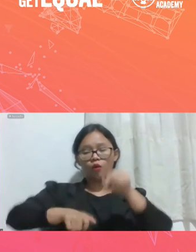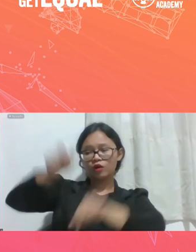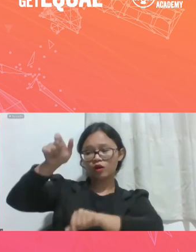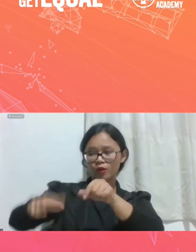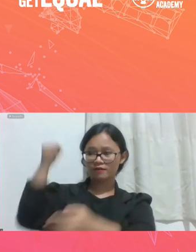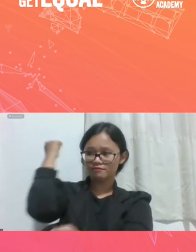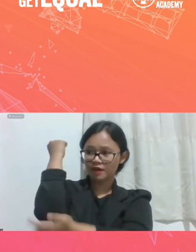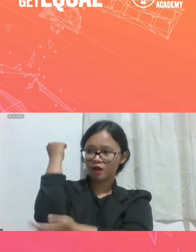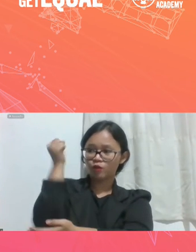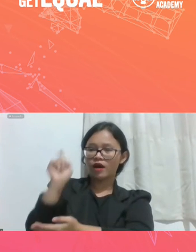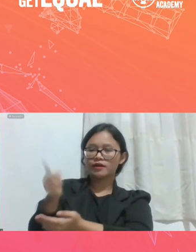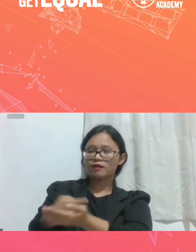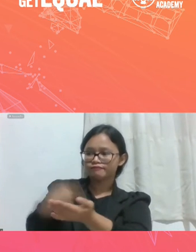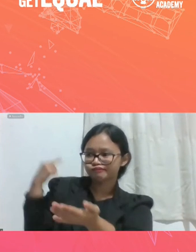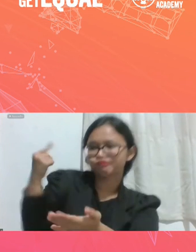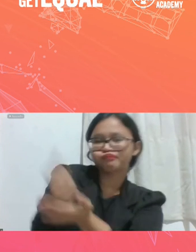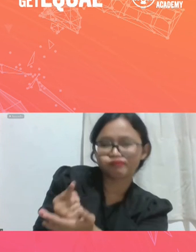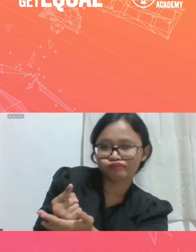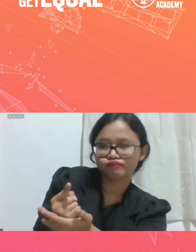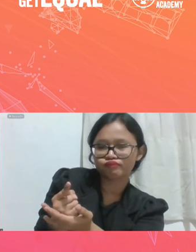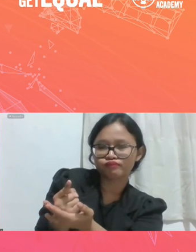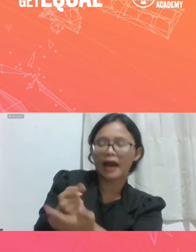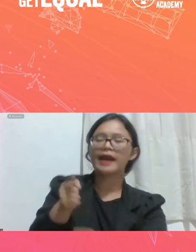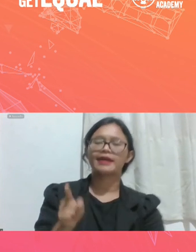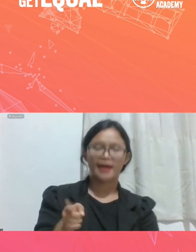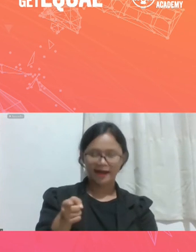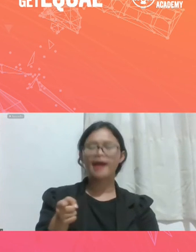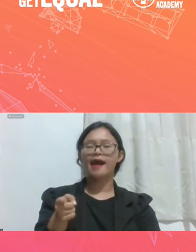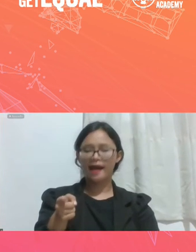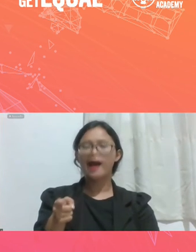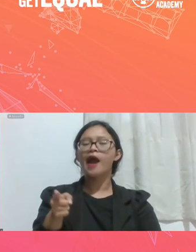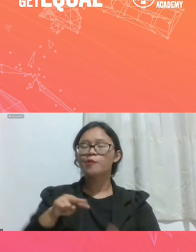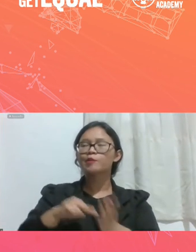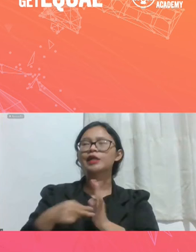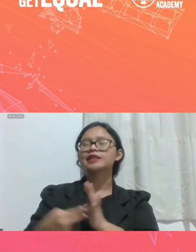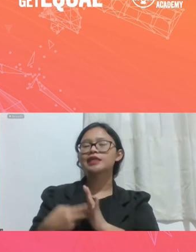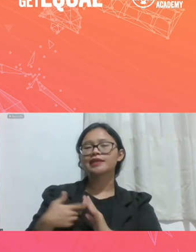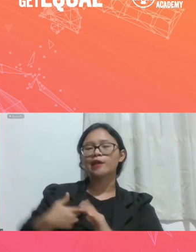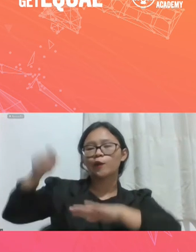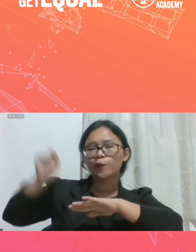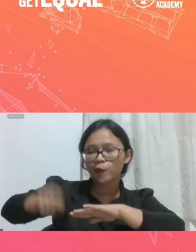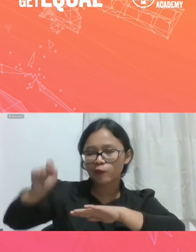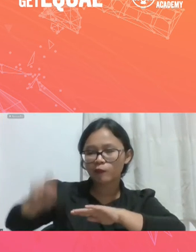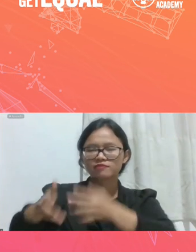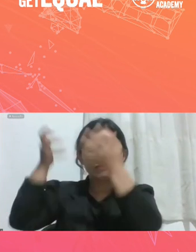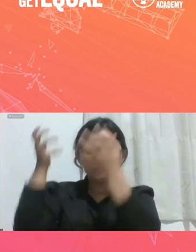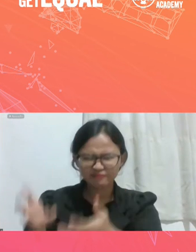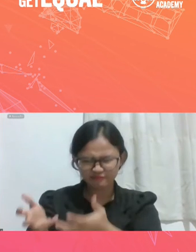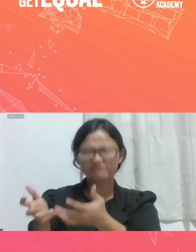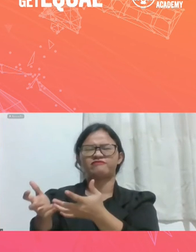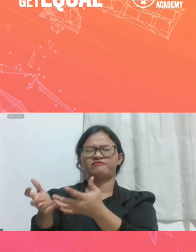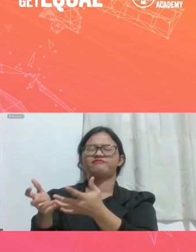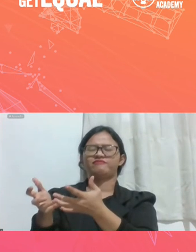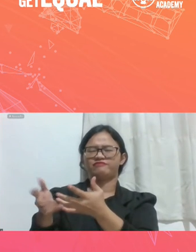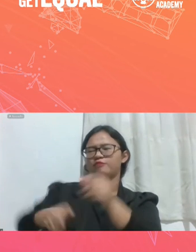Pak Langgeng, ya, ini sudah dipastikan. Jadi penambahan hukuman seberat-beratnya kepada para pelaku